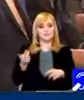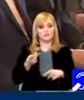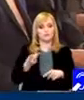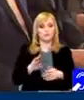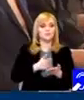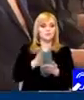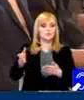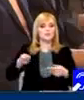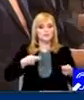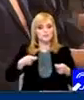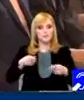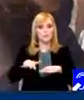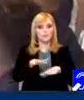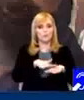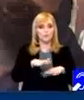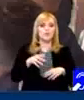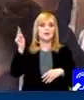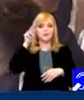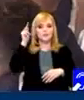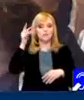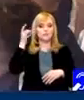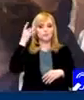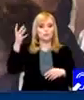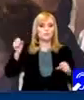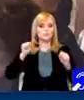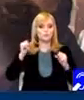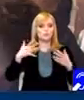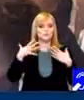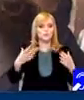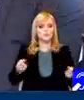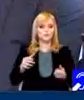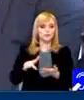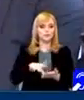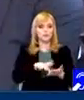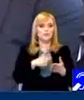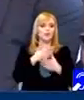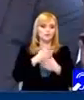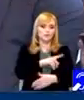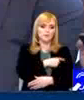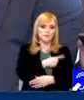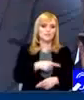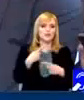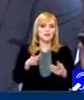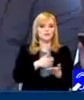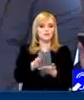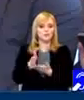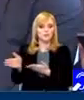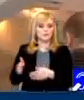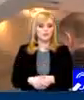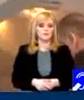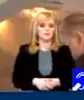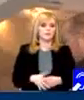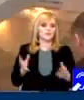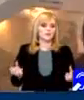în domeniul administrației publice locale, educație, cultură, sport, sănătate, turism, asistență socială, dar și alte domenii. Sprijinim